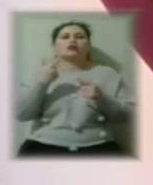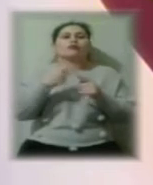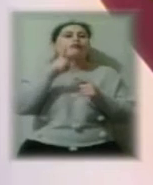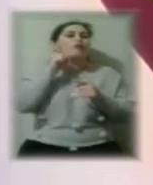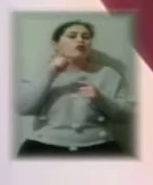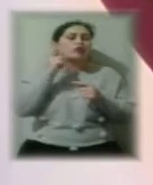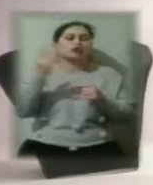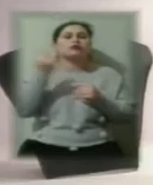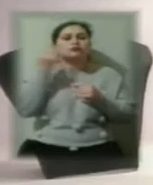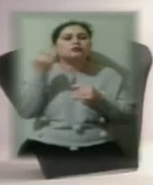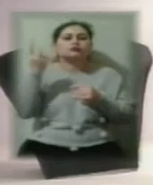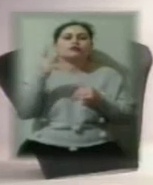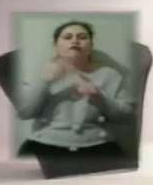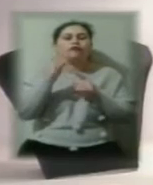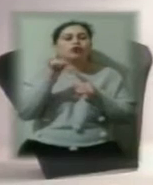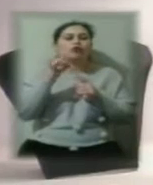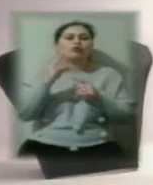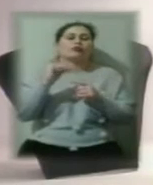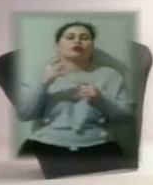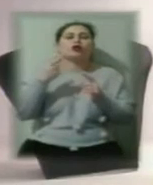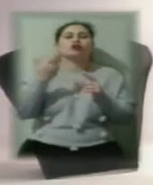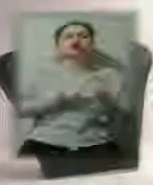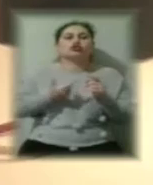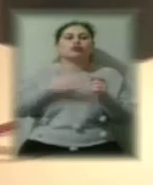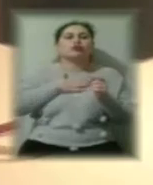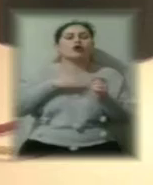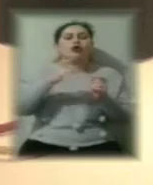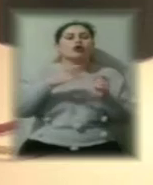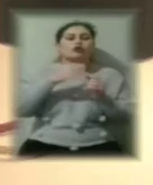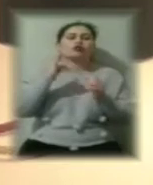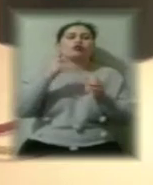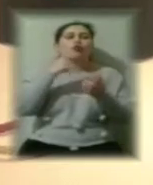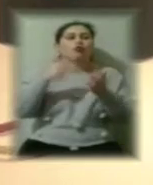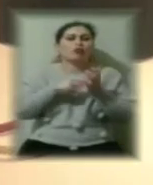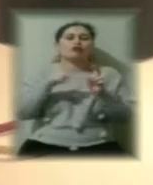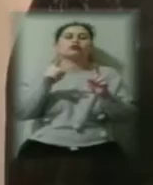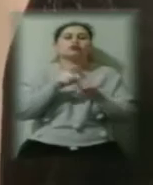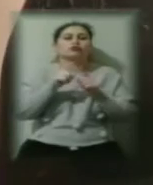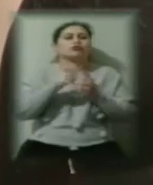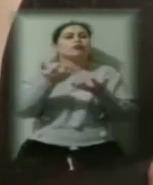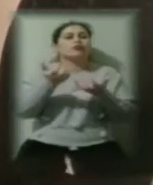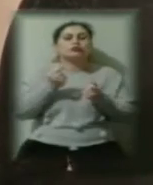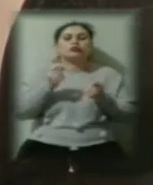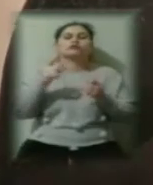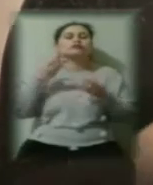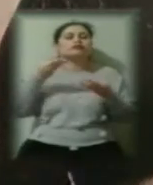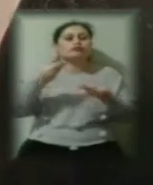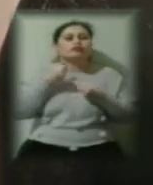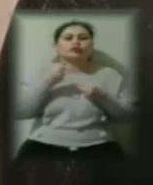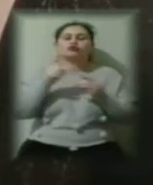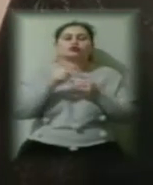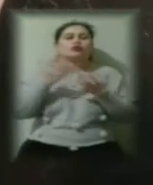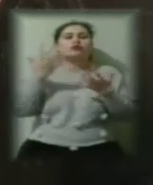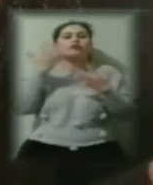цікавиться такими виробами. Жителі нашого мікрорайону, міста, вони теж отримали би неабияке враження, захоплення і